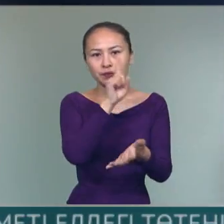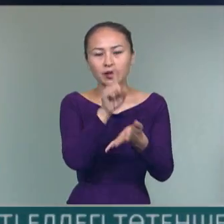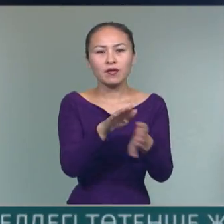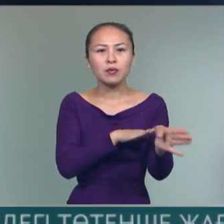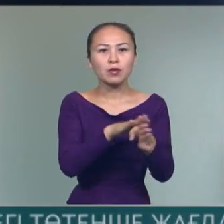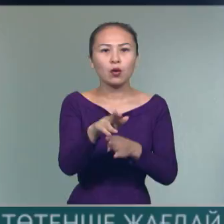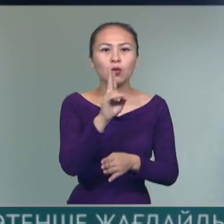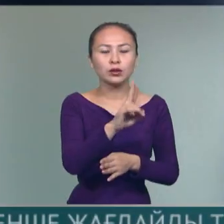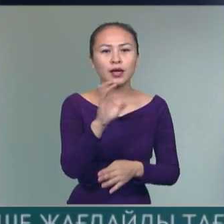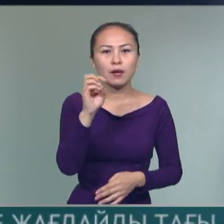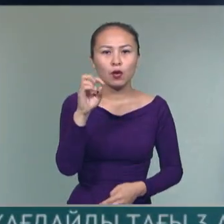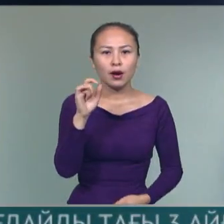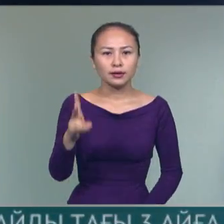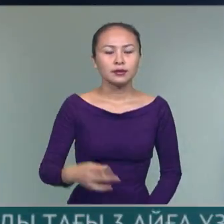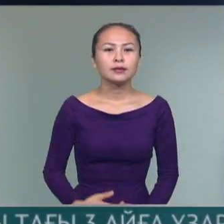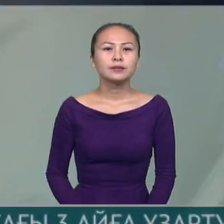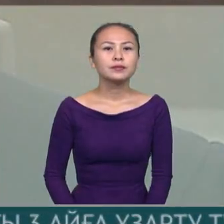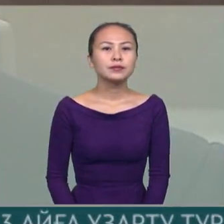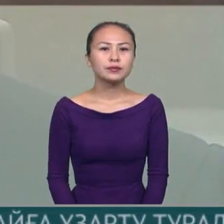атқарушы Қуаныш Ермұханов.